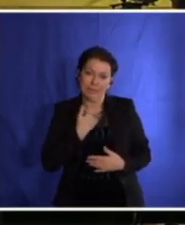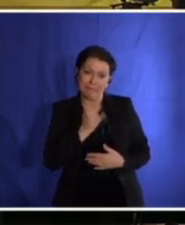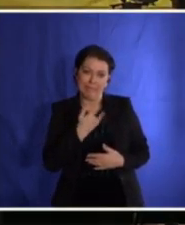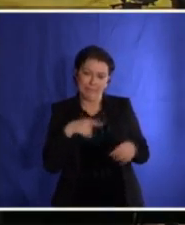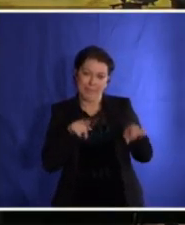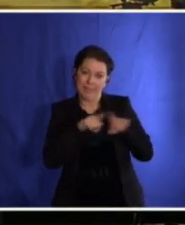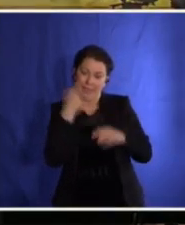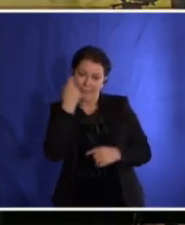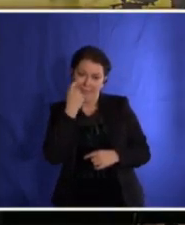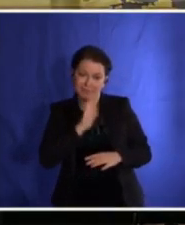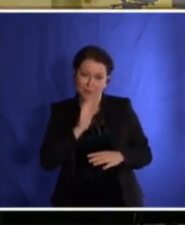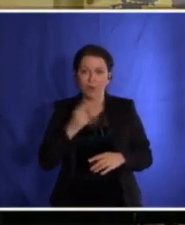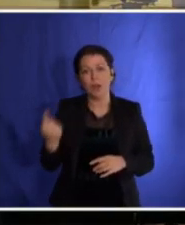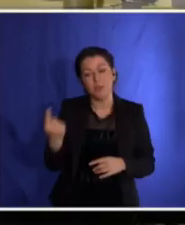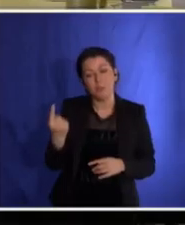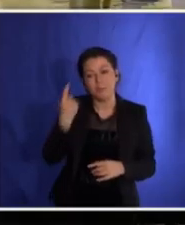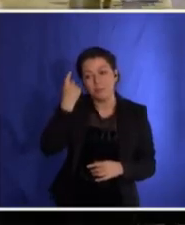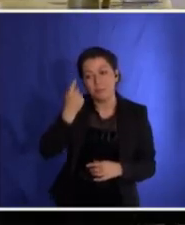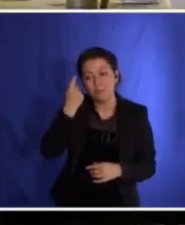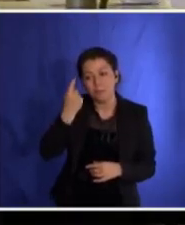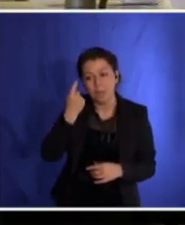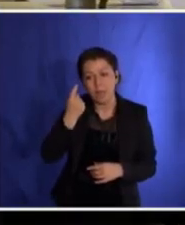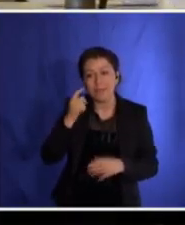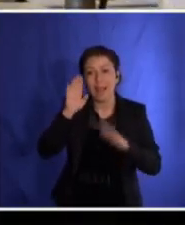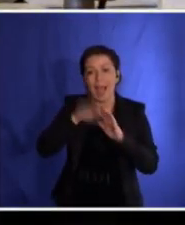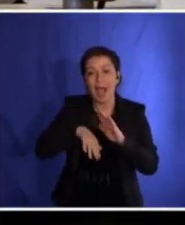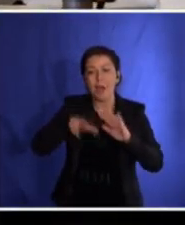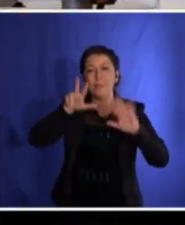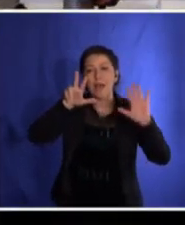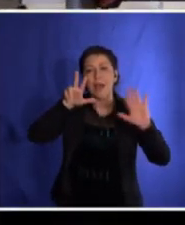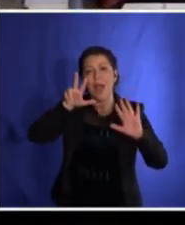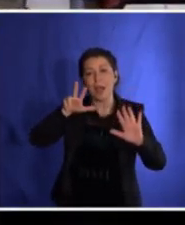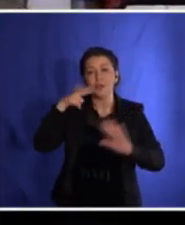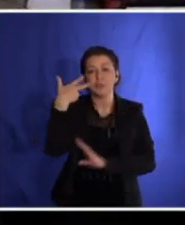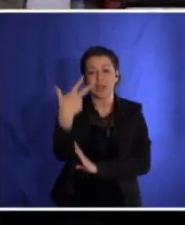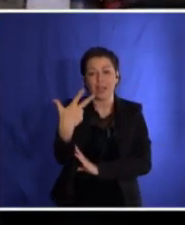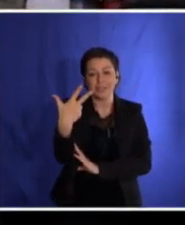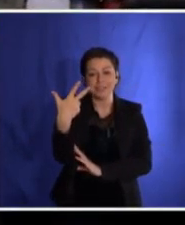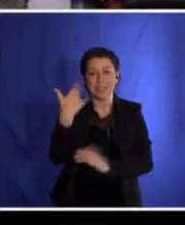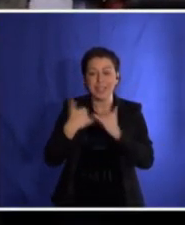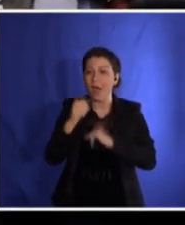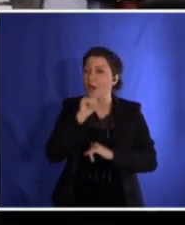gesagt, sie hat seit 38er Jahren keinen Mann mehr.